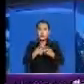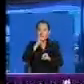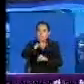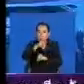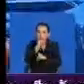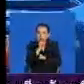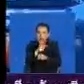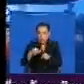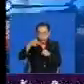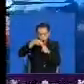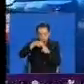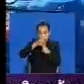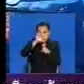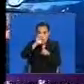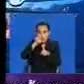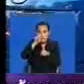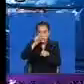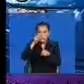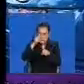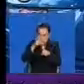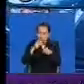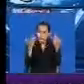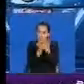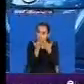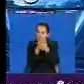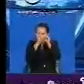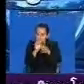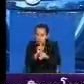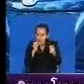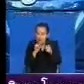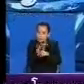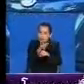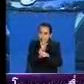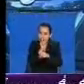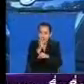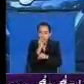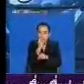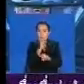แล้วมันจะเปลี่ยนแปลงหรือว่าแตกต่างจากธรรมดาหรือเปล่านะครับ